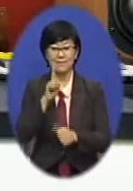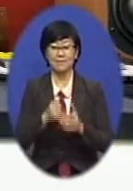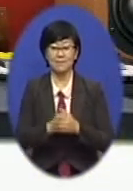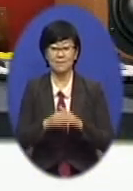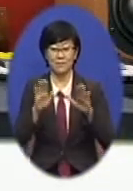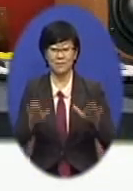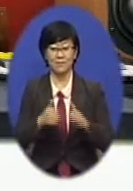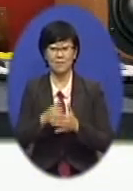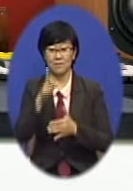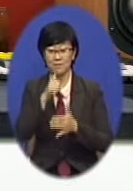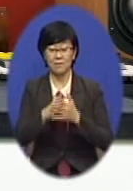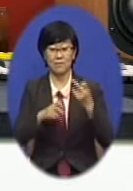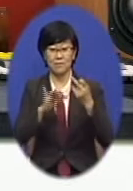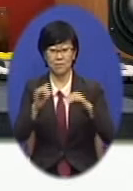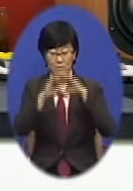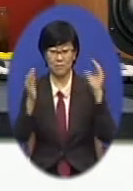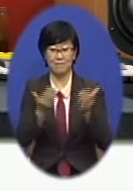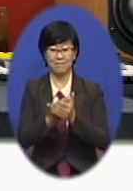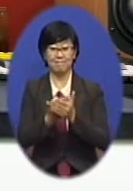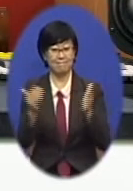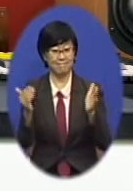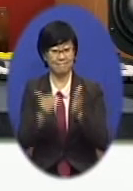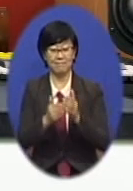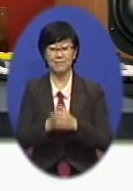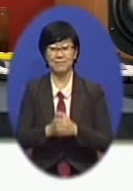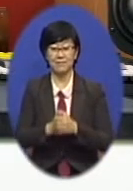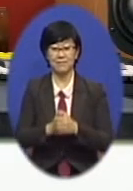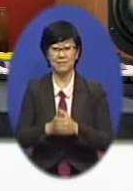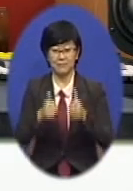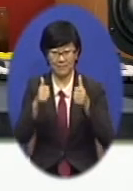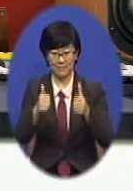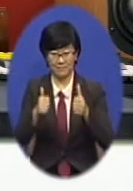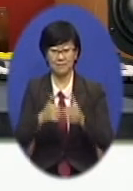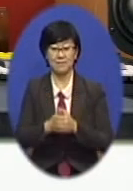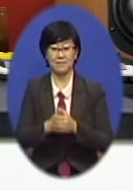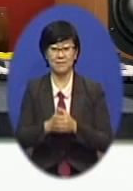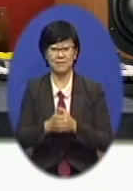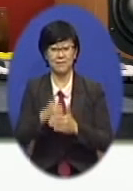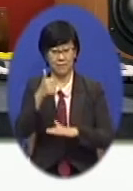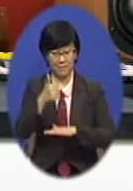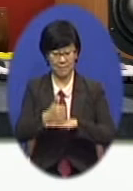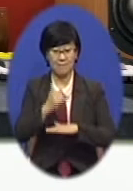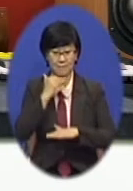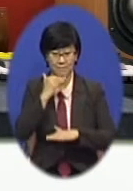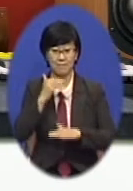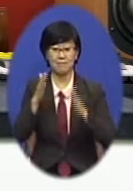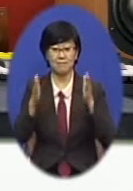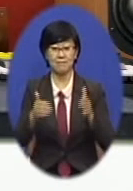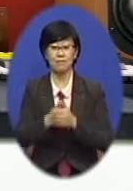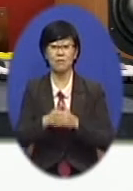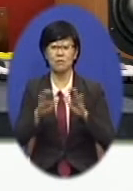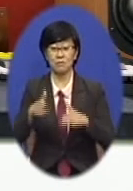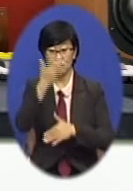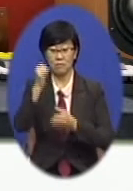이렇게 해서 오늘 월요일 12분을 다 모셔봤습니다. 자, 우리 심사 또 이렇게 결과를 기다리는 동안에